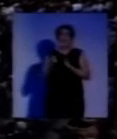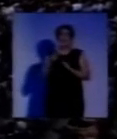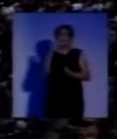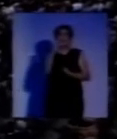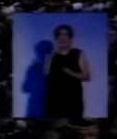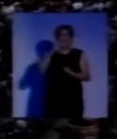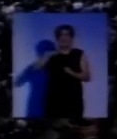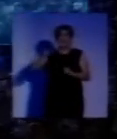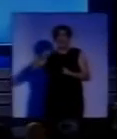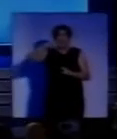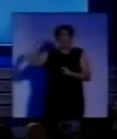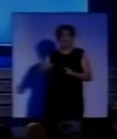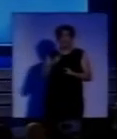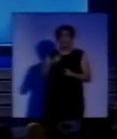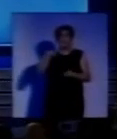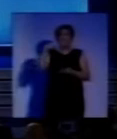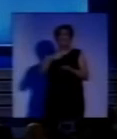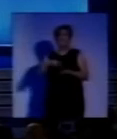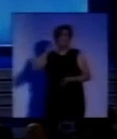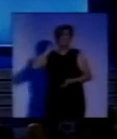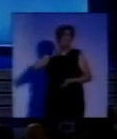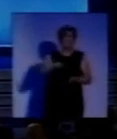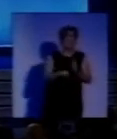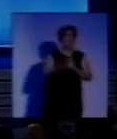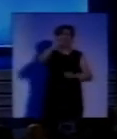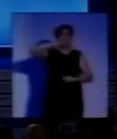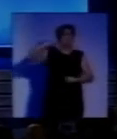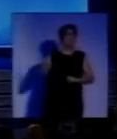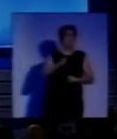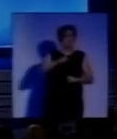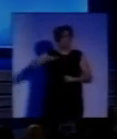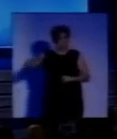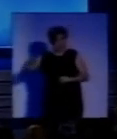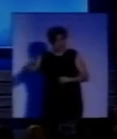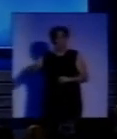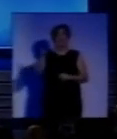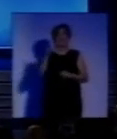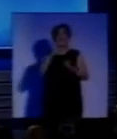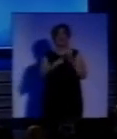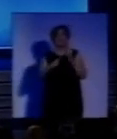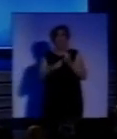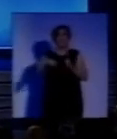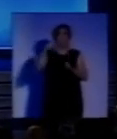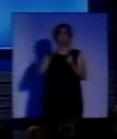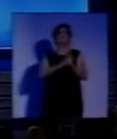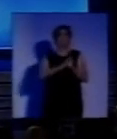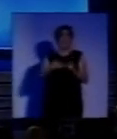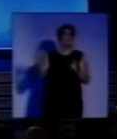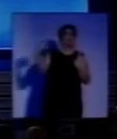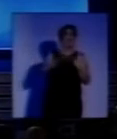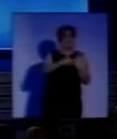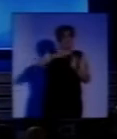ευρώ, από φοροδιαφυγή που ξεπερνάει τα 12 δις ευρώ, από απώλειες εσόδων ΦΠΑ που ξεπερνούν τα 5 δισεκατομμύρια